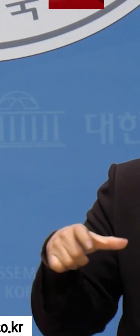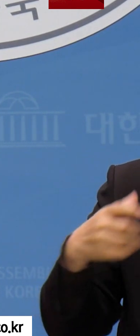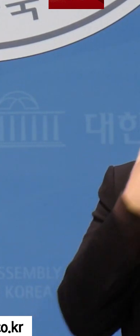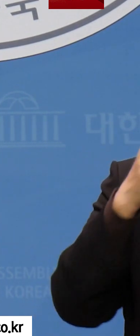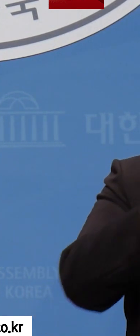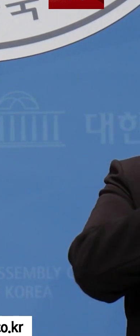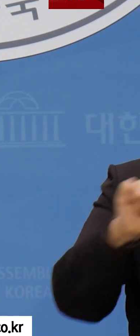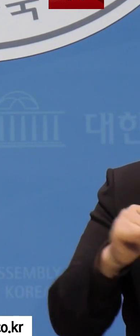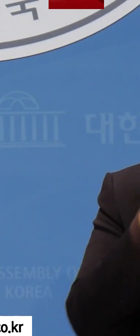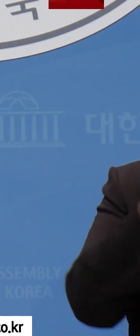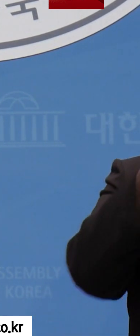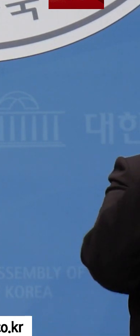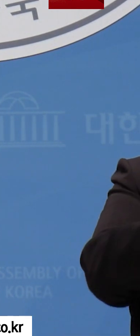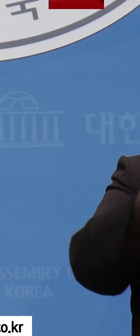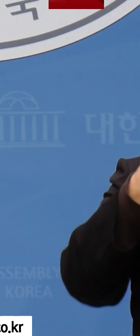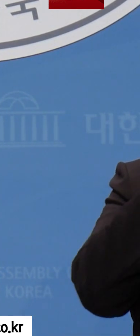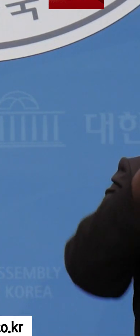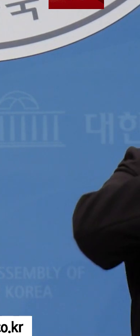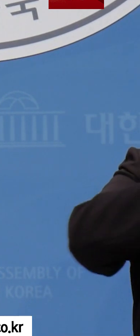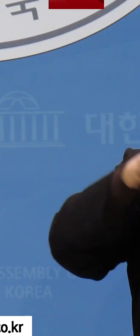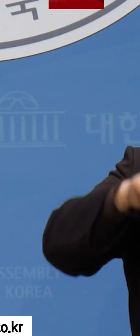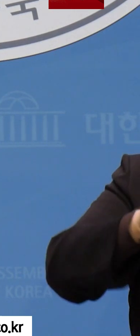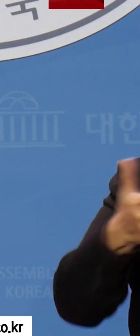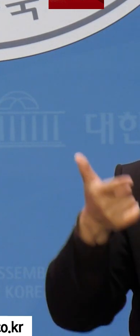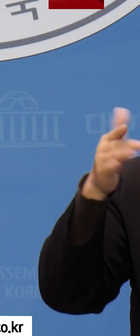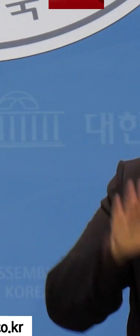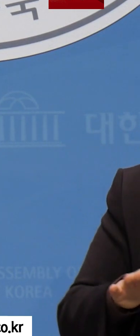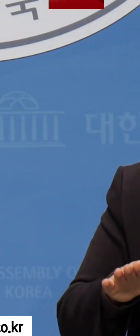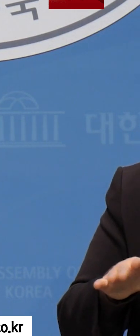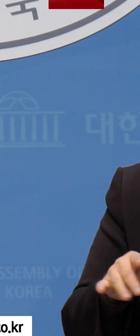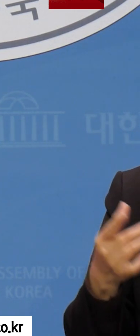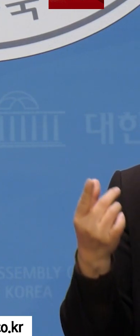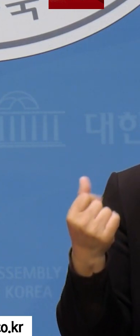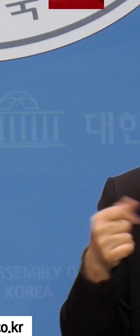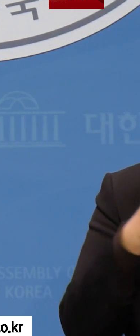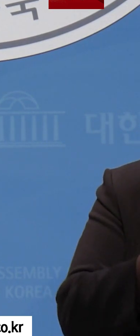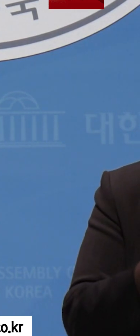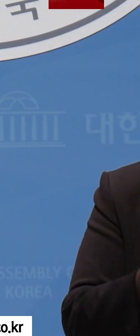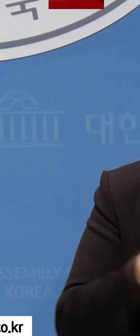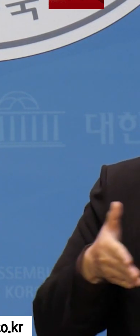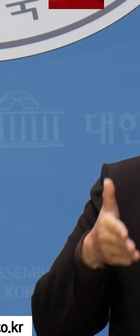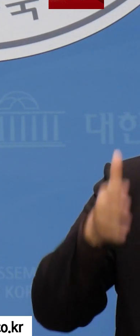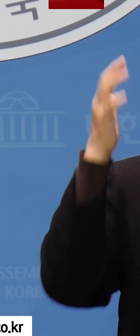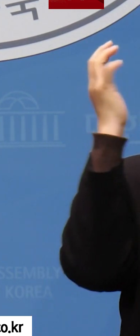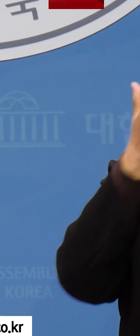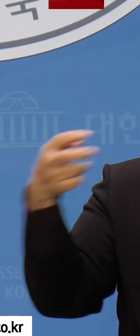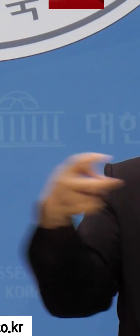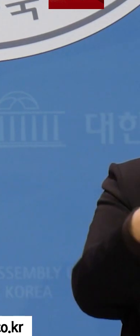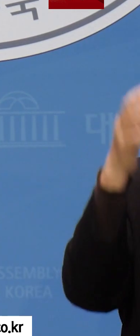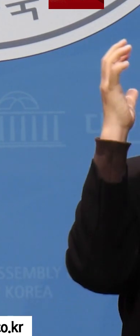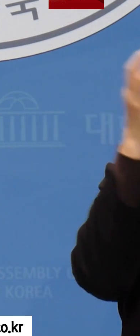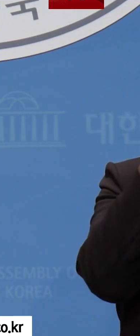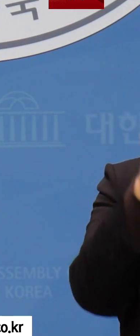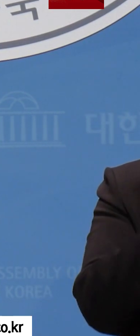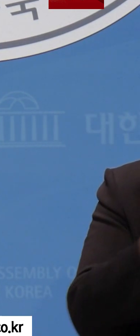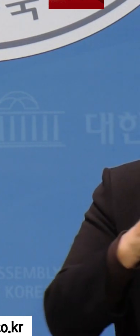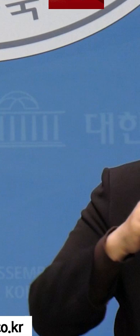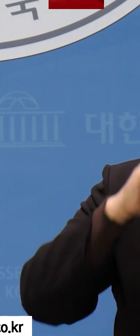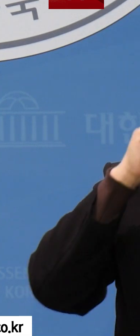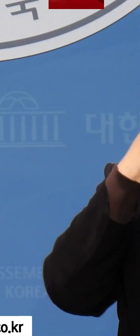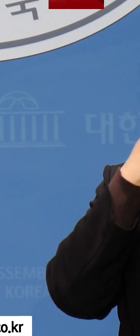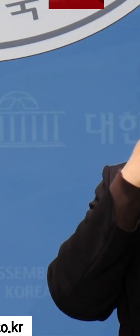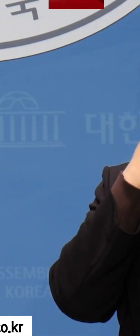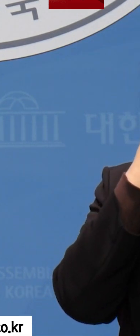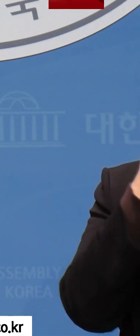지역은 아니지만 그에 견줄 만한 교통 혼잡성으로 최근 어려움을 겪고 있기에